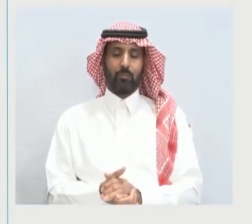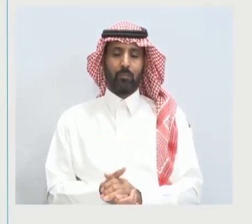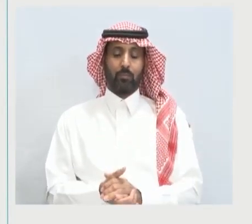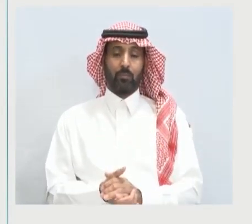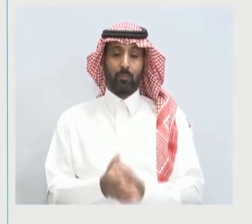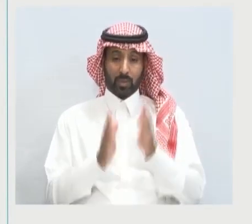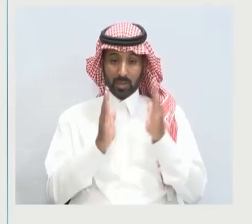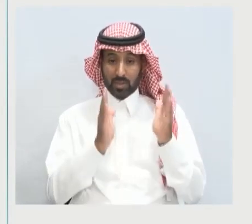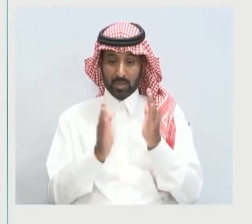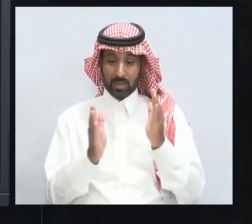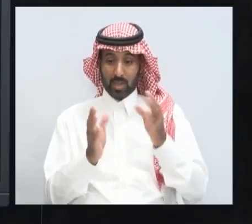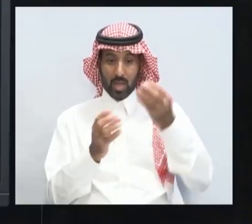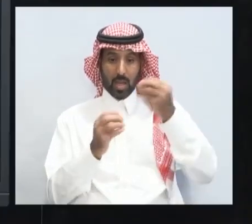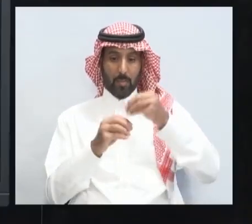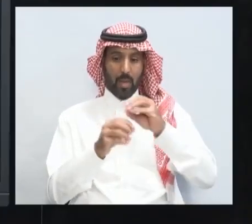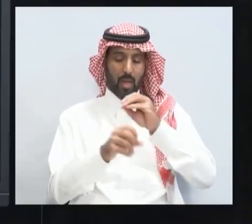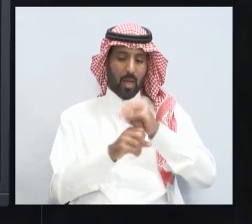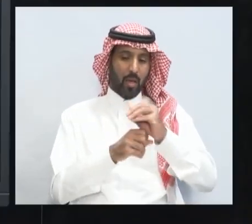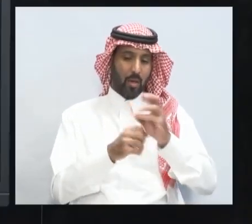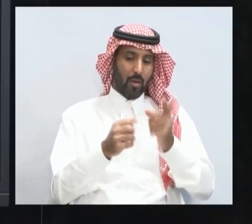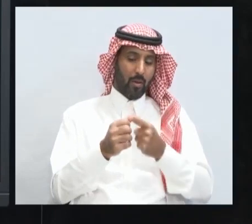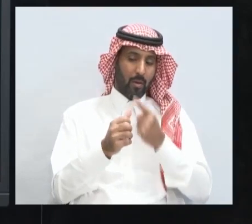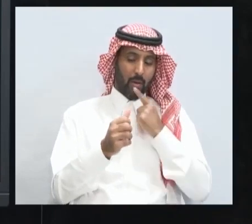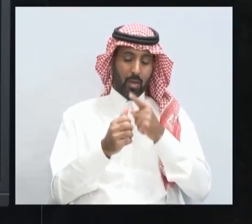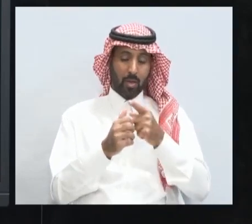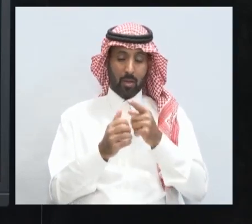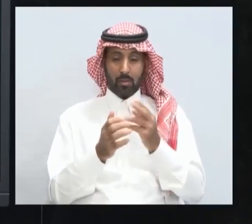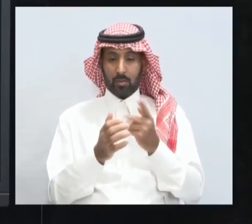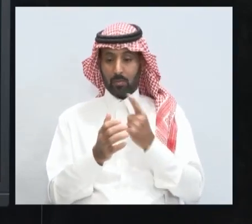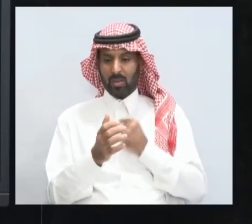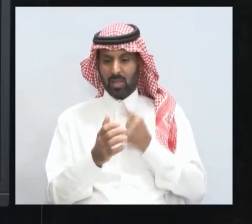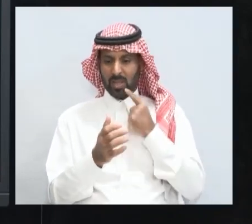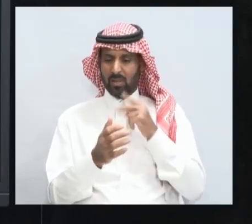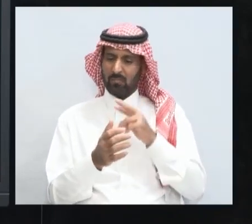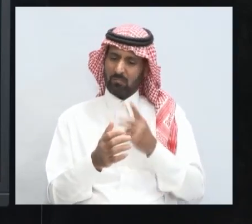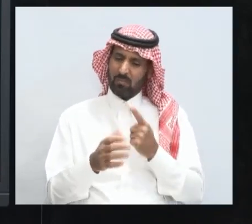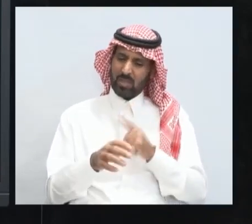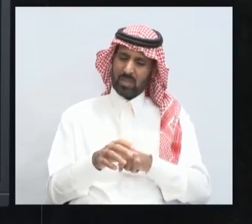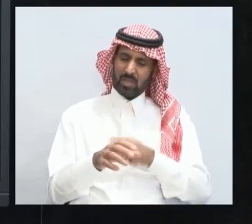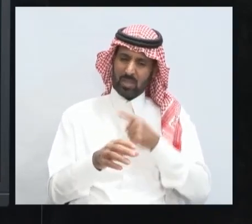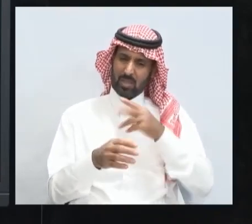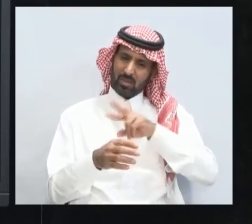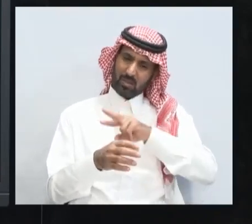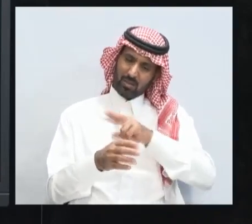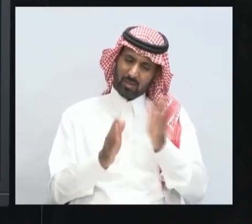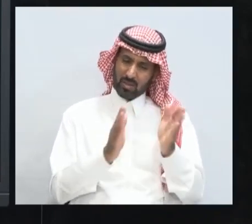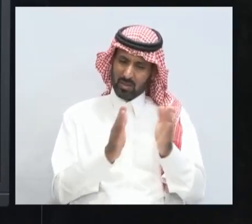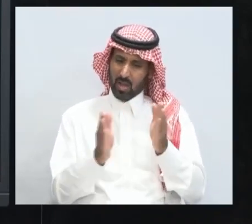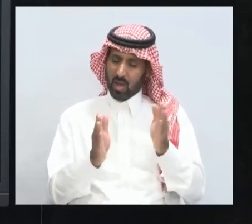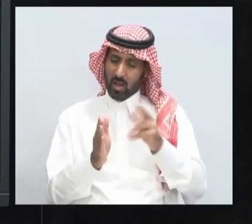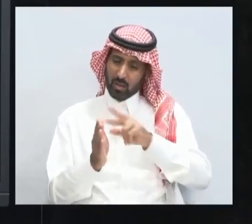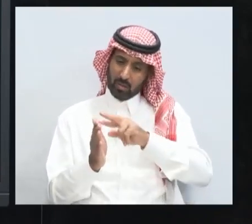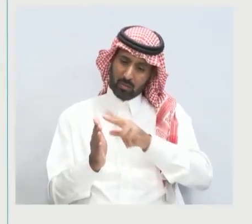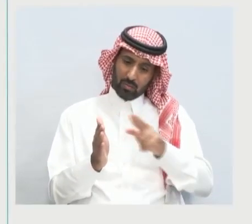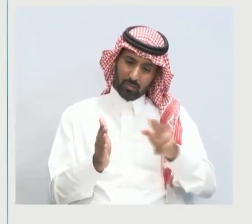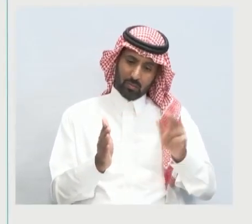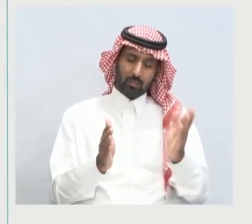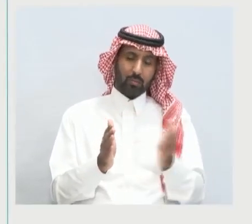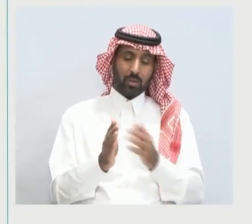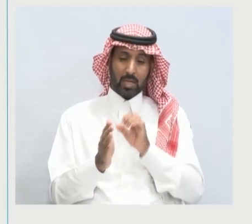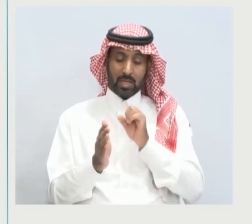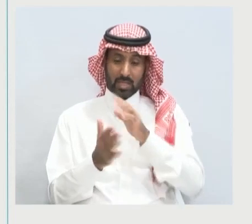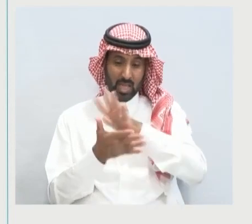تنسيق البيانات قد تحتاج في بعض الاحيان الى اجراء بعض التنسيقات على الجدول الخاص بك